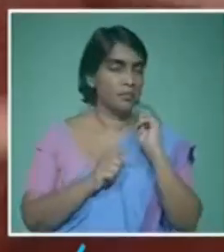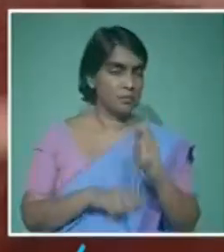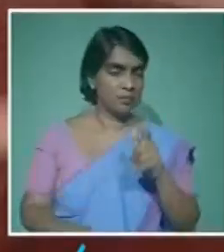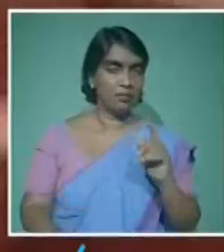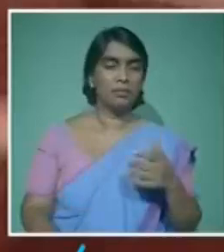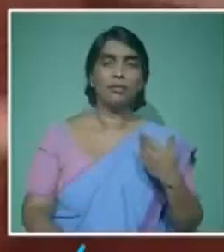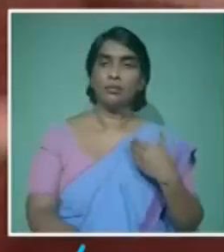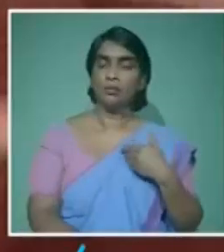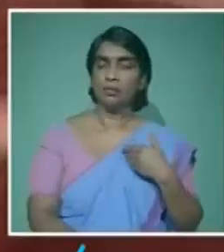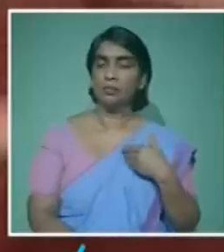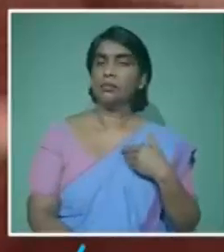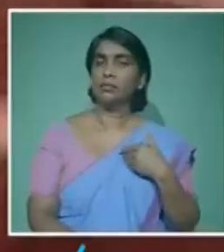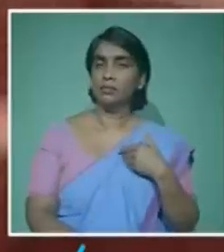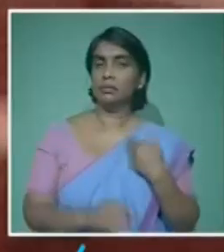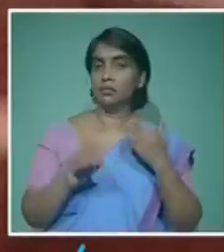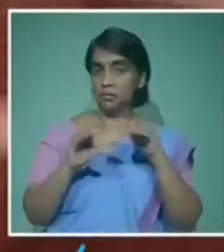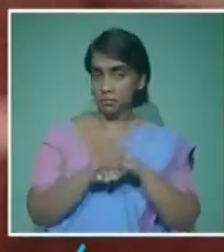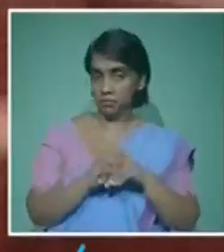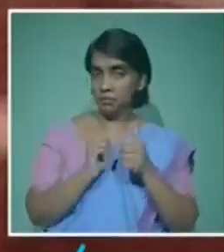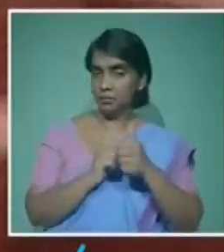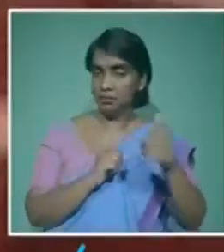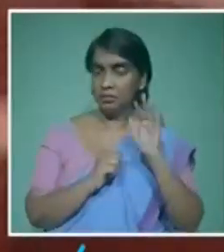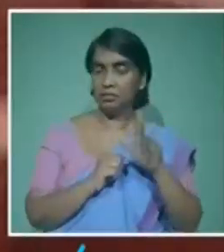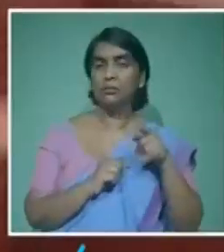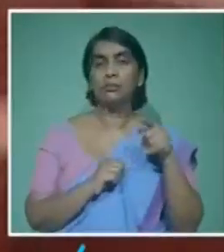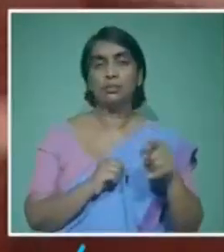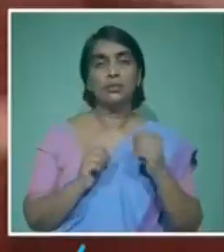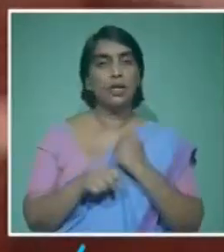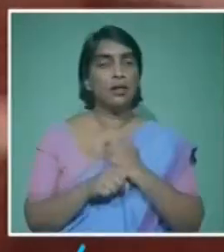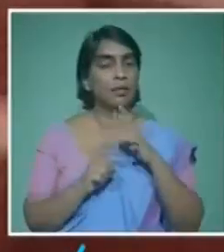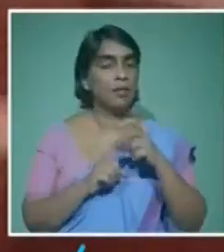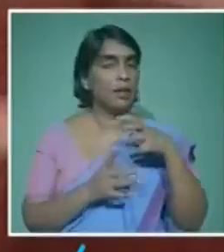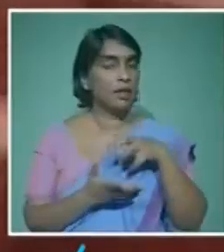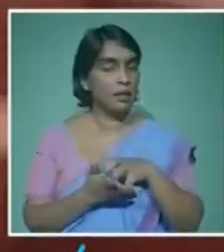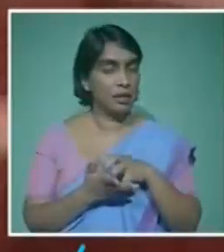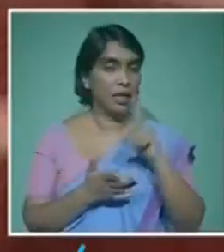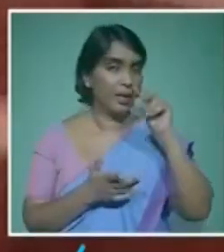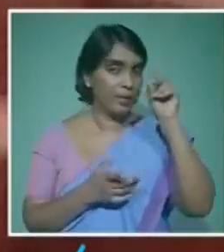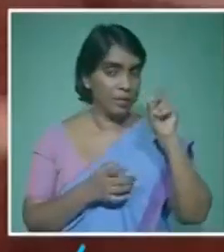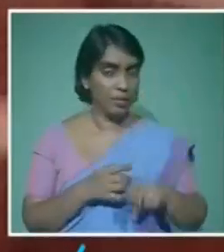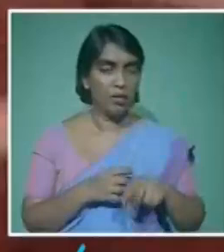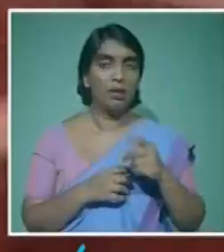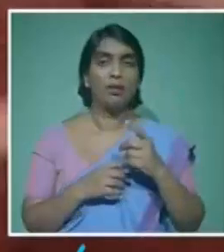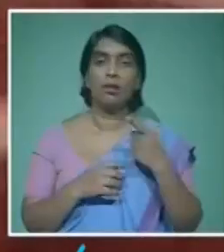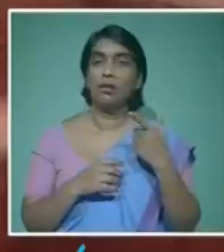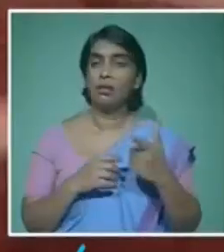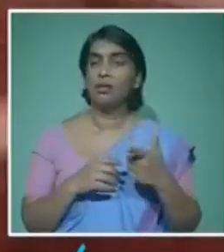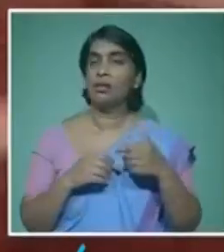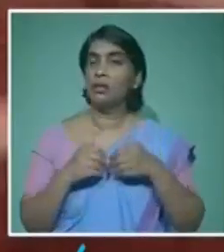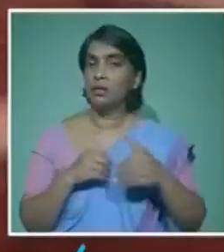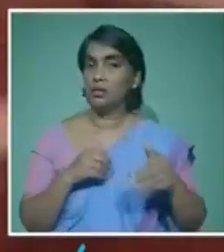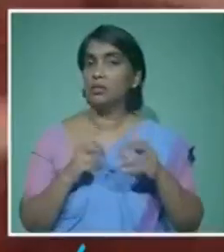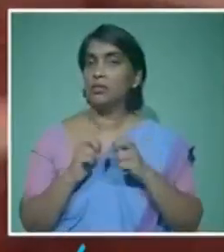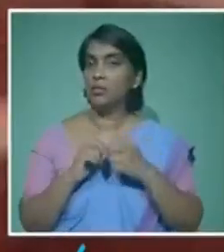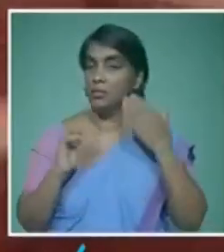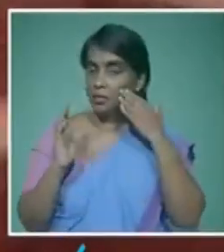ஈடுபடுகின்ற 11,081 பேருக்கும் மறைமுகமாக கடத்தொழிலில் ஈடுபடுகின்ற